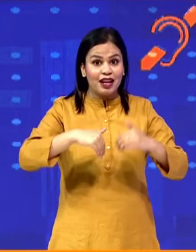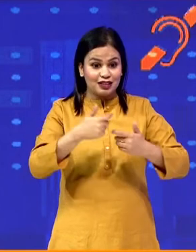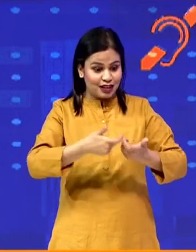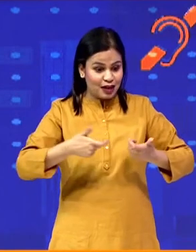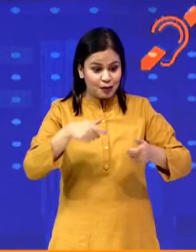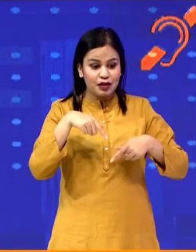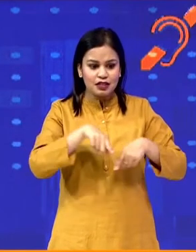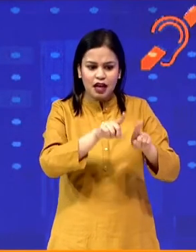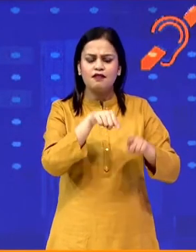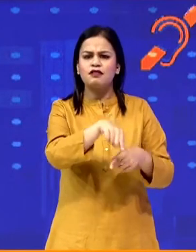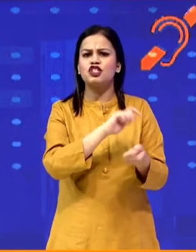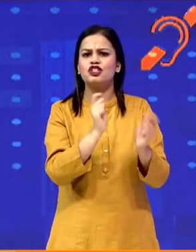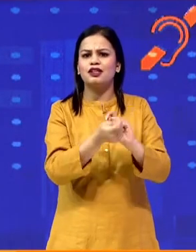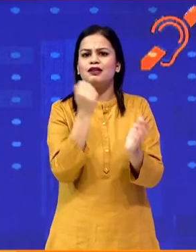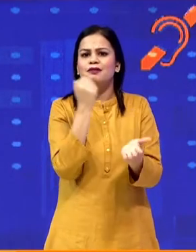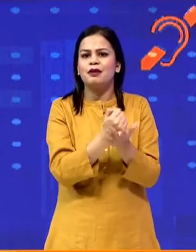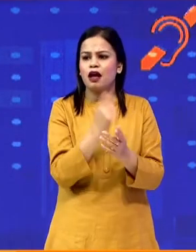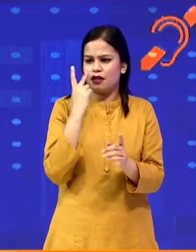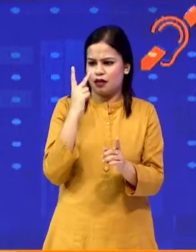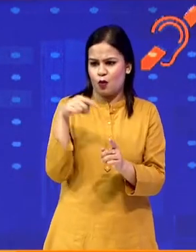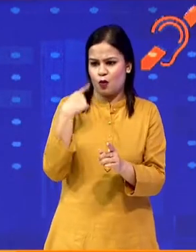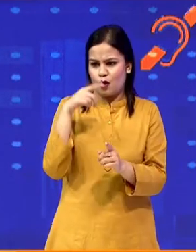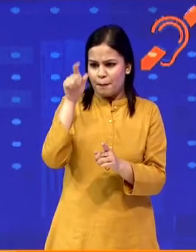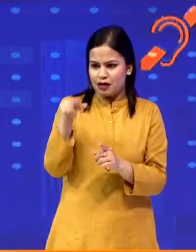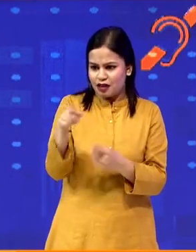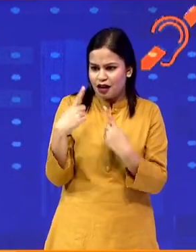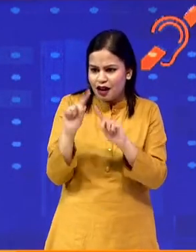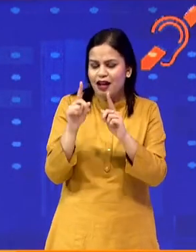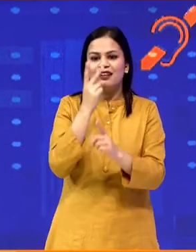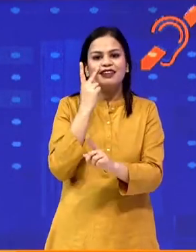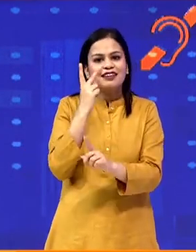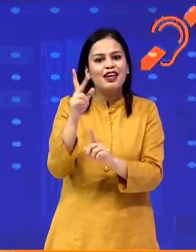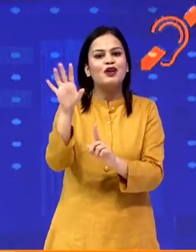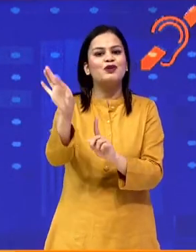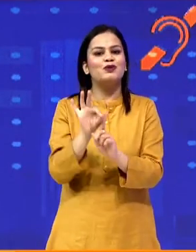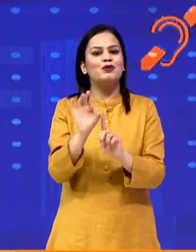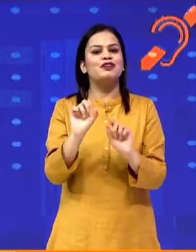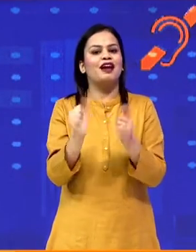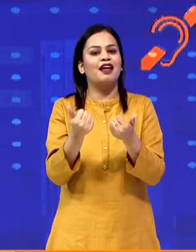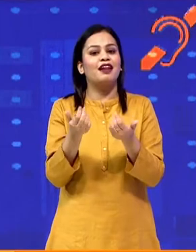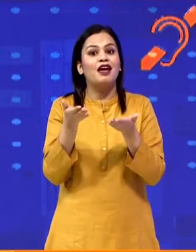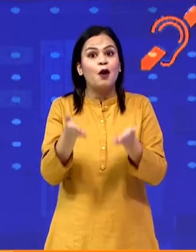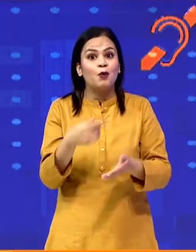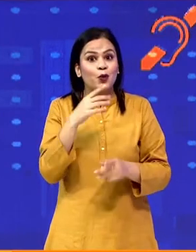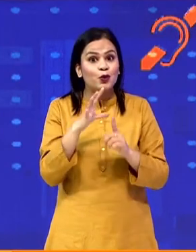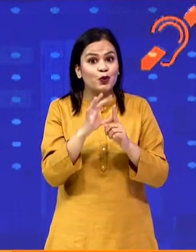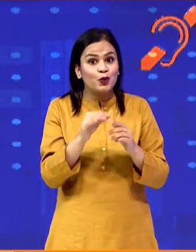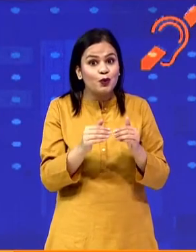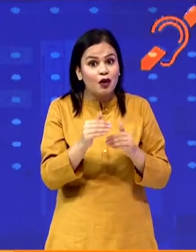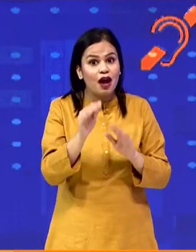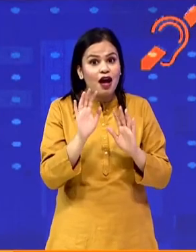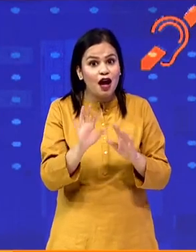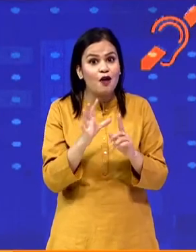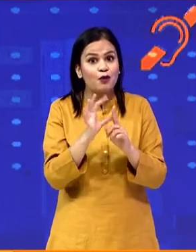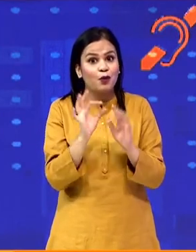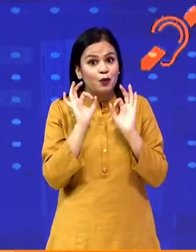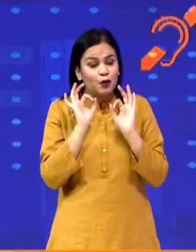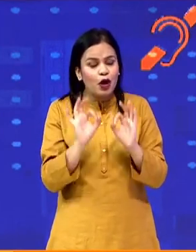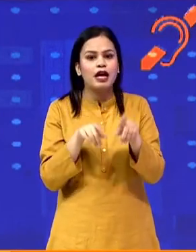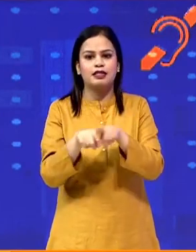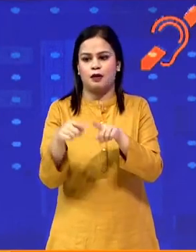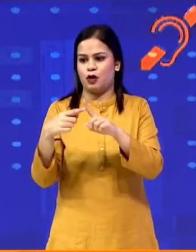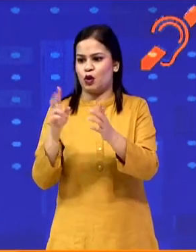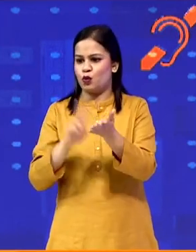इसको चेंज करो वह करो जो आज राजनीति में एक्टिव है जो आज रहेगा की तमिलनाडु